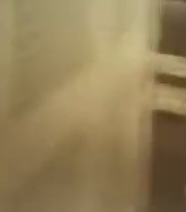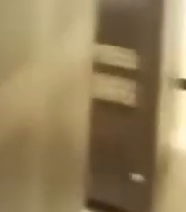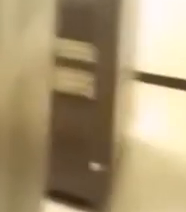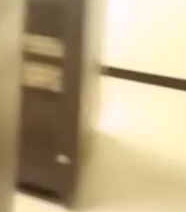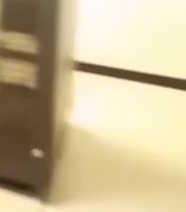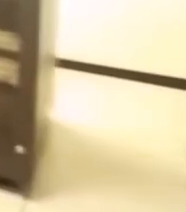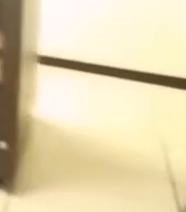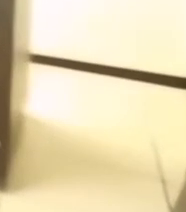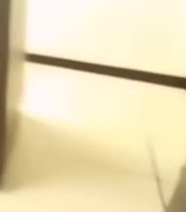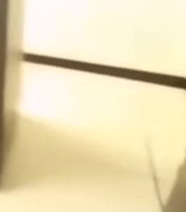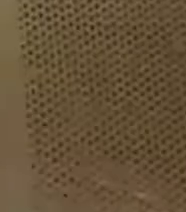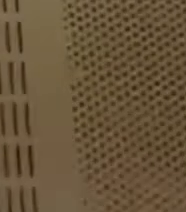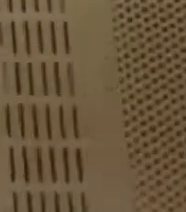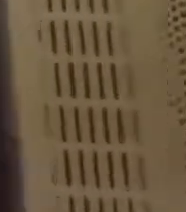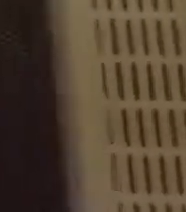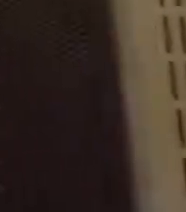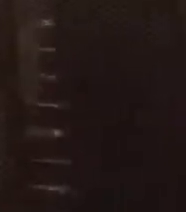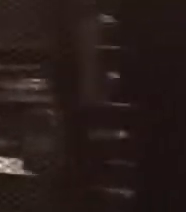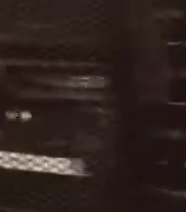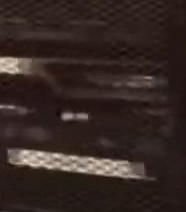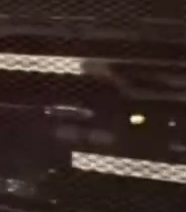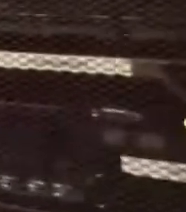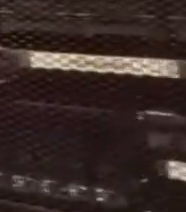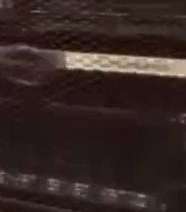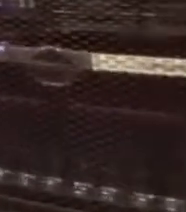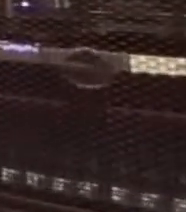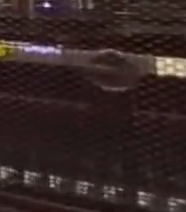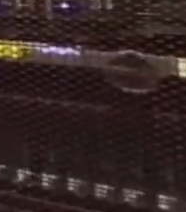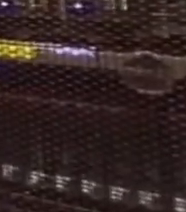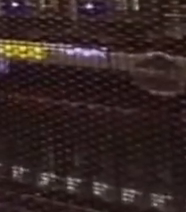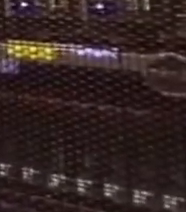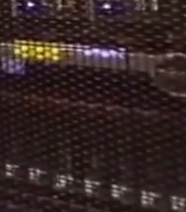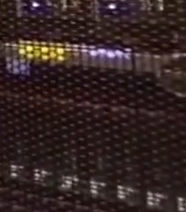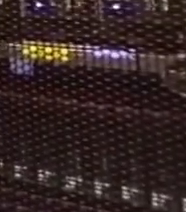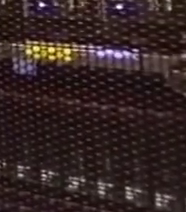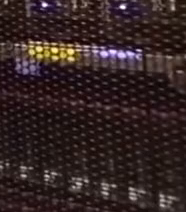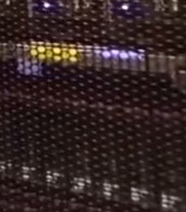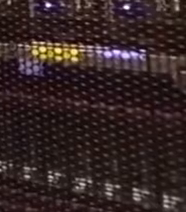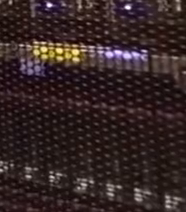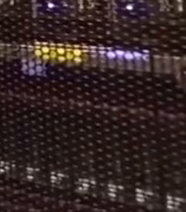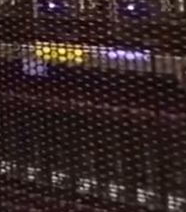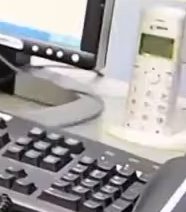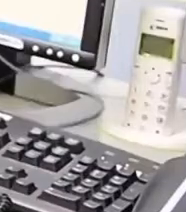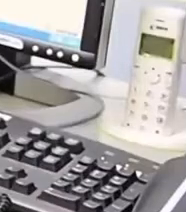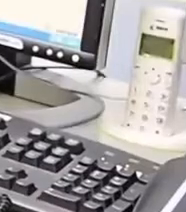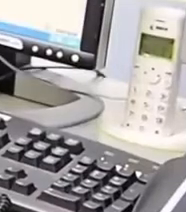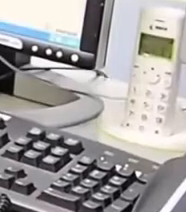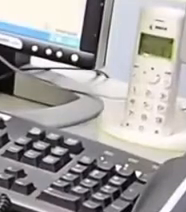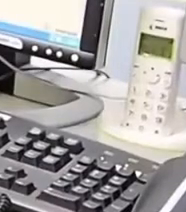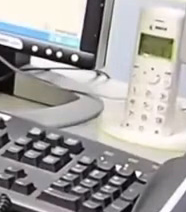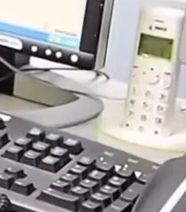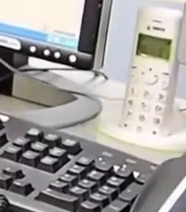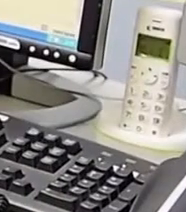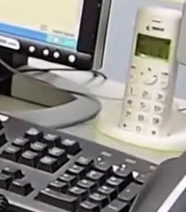ากต่างประเทศมากกว่า 70% ของปริมาณความต้องการจึงทำให้ประเทศไทยสูญเสียโอกาสและรายได้อย่างมหาศา